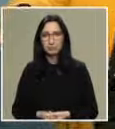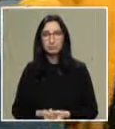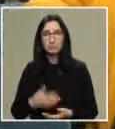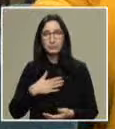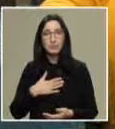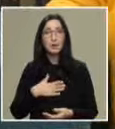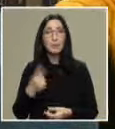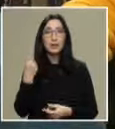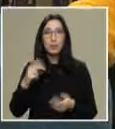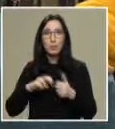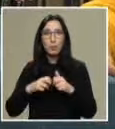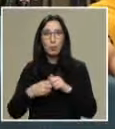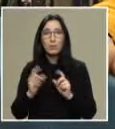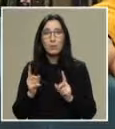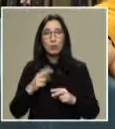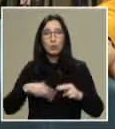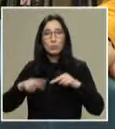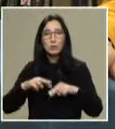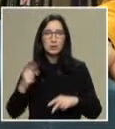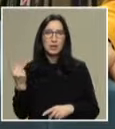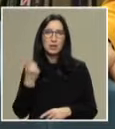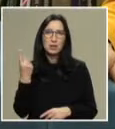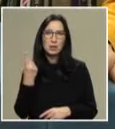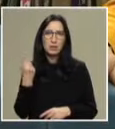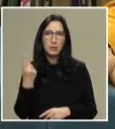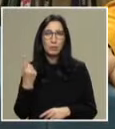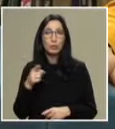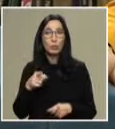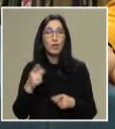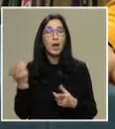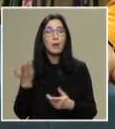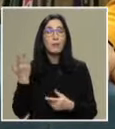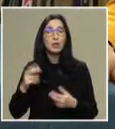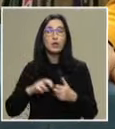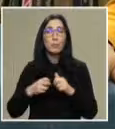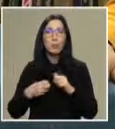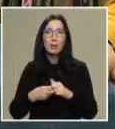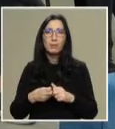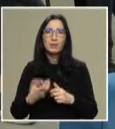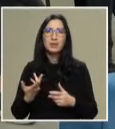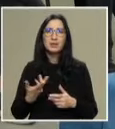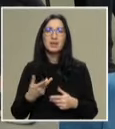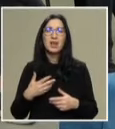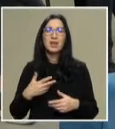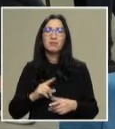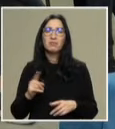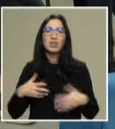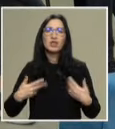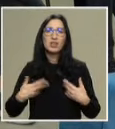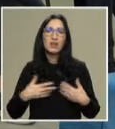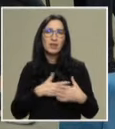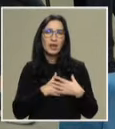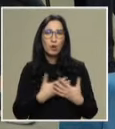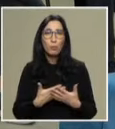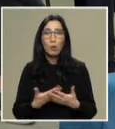Има един проблем, по който са ми търсили само един единствен път, и това беше проблем с нещастната любов. Такива